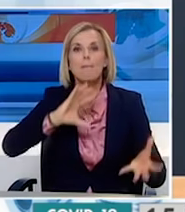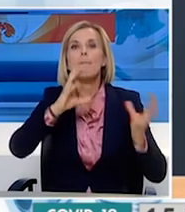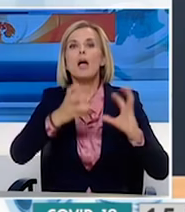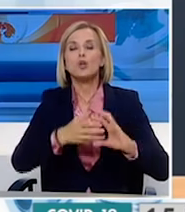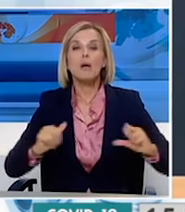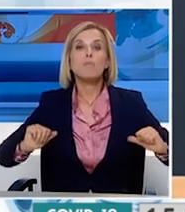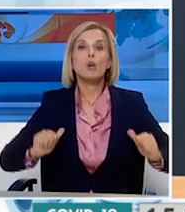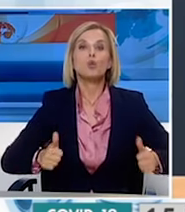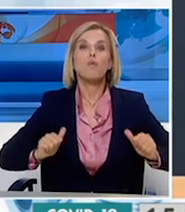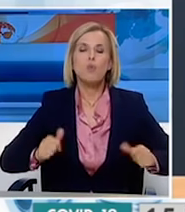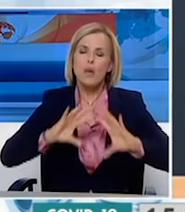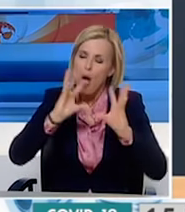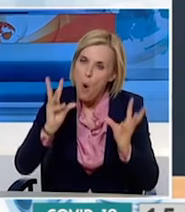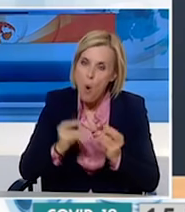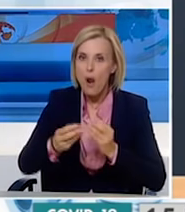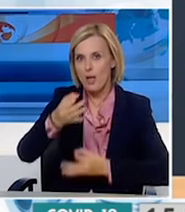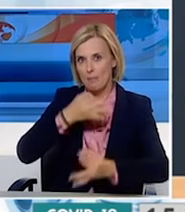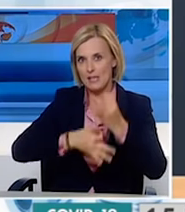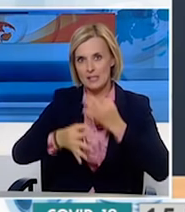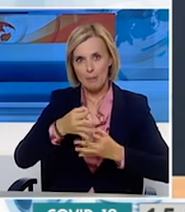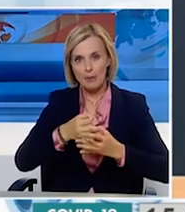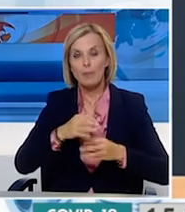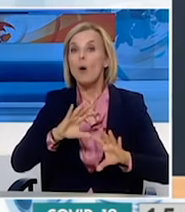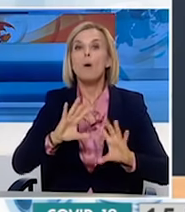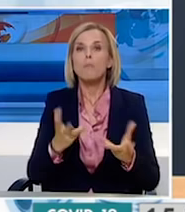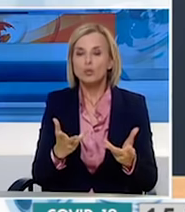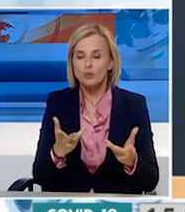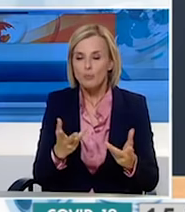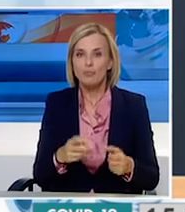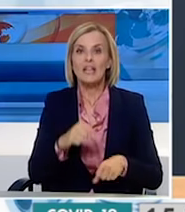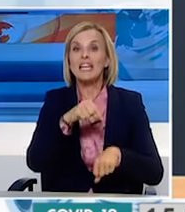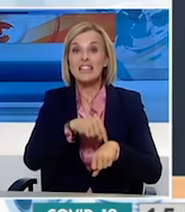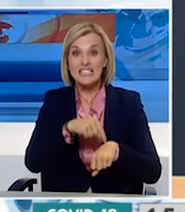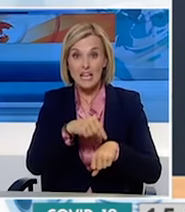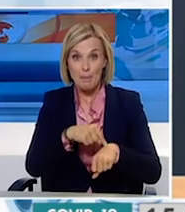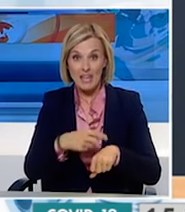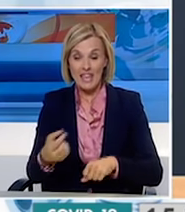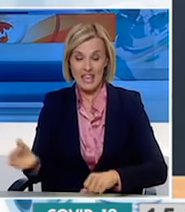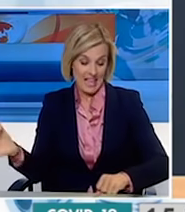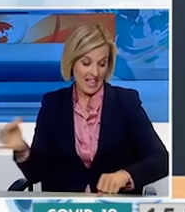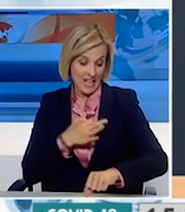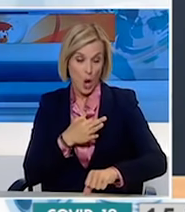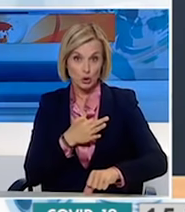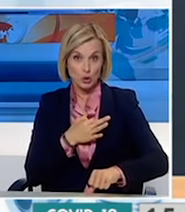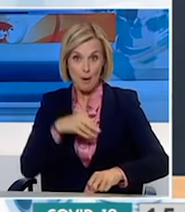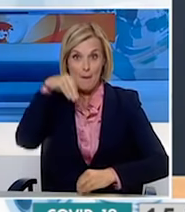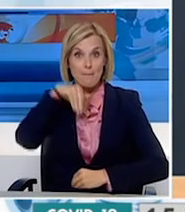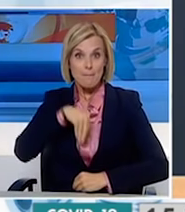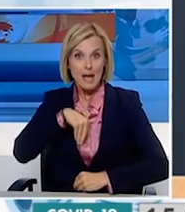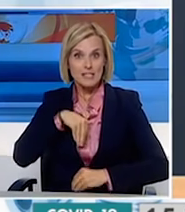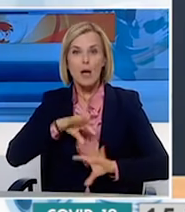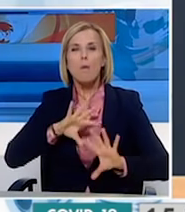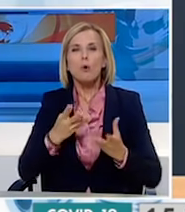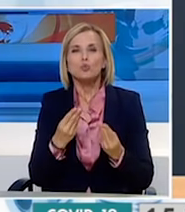Χρήση Όλων των Δεδομένων Γρήπης, έγινε εκτεταμένη μελέτη των μεταλλάξεων που αφορούν το μέρος εκείνου του ιού που του δίνει το χαρακτηριστικό του σχήμα και χρησιμοποιείται